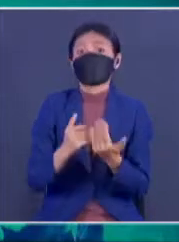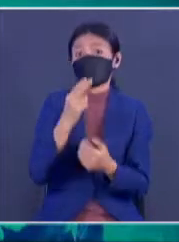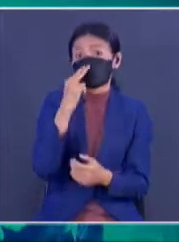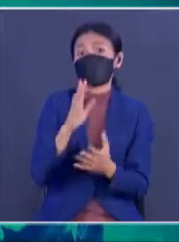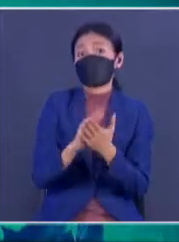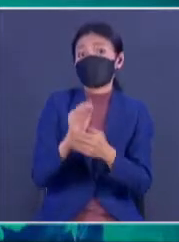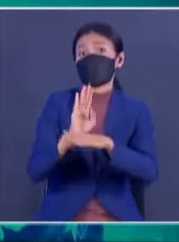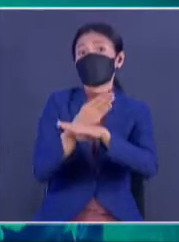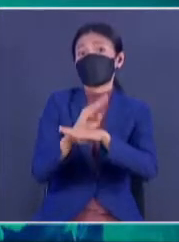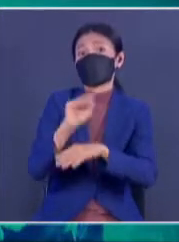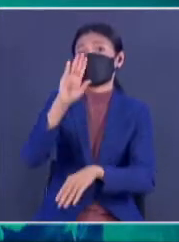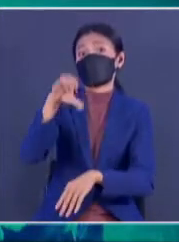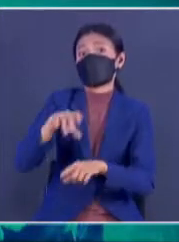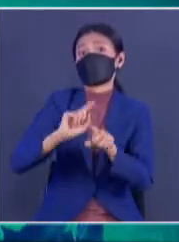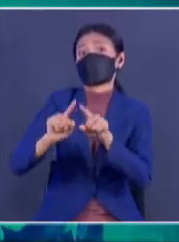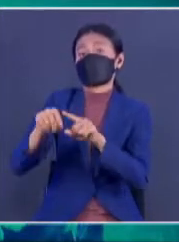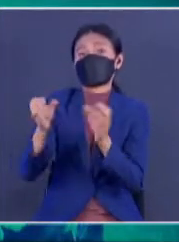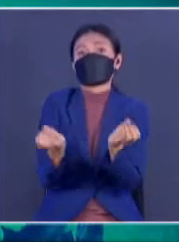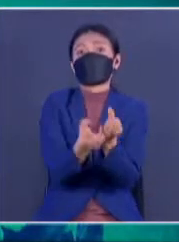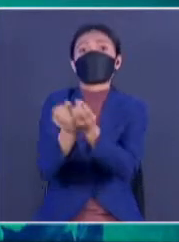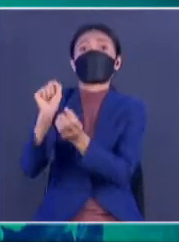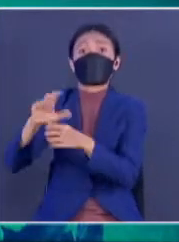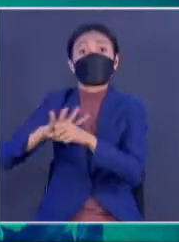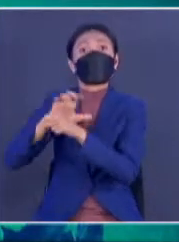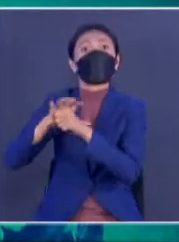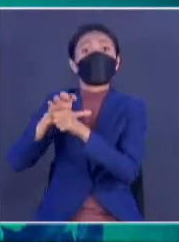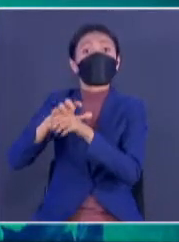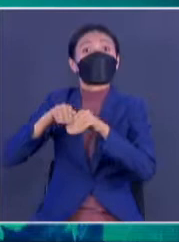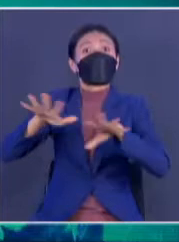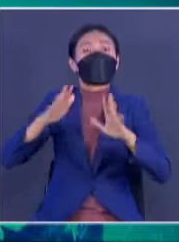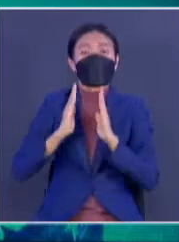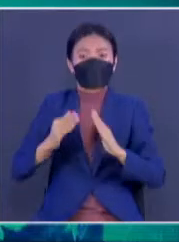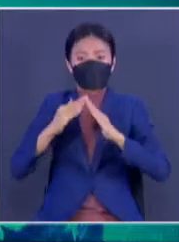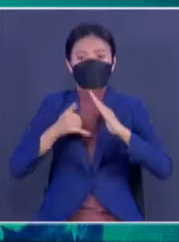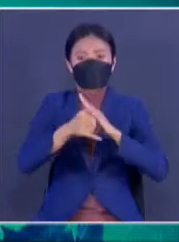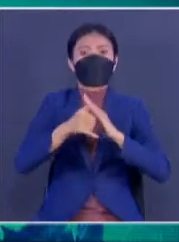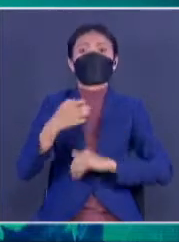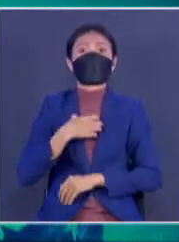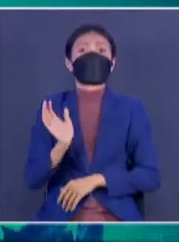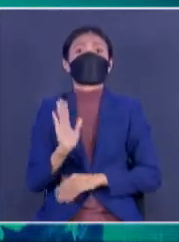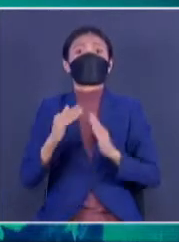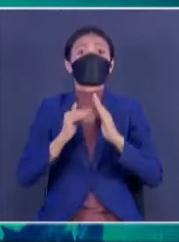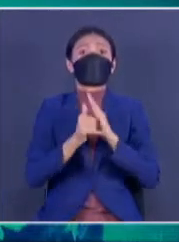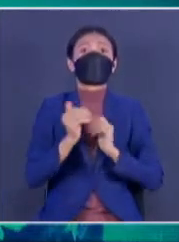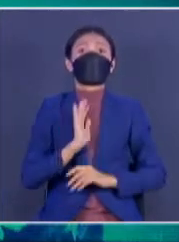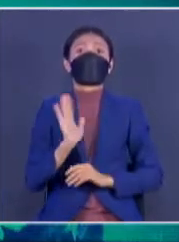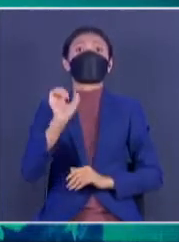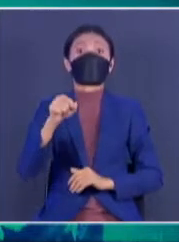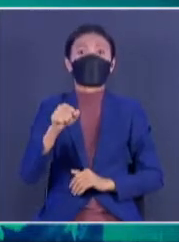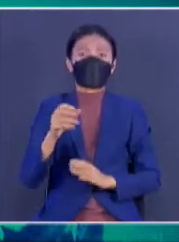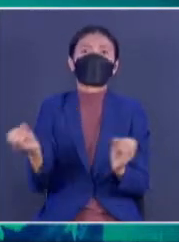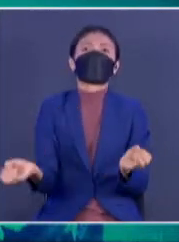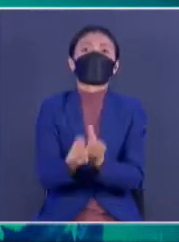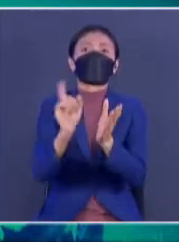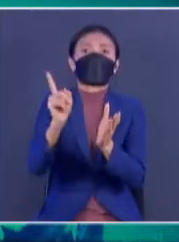ถ้าจะบอกว่าโควิดมันทำให้คนเดินทางน้อยลง ค นออกจากบ้านน้อยลงจริงๆสิ่งหนึ่งที่กระทบด้วยก็คือเรือด่วนครับ เรือด่วนที่แม่น้ำเ